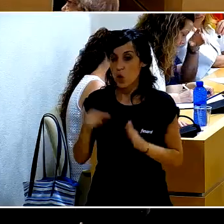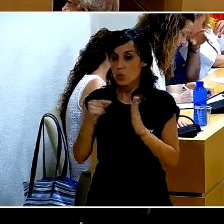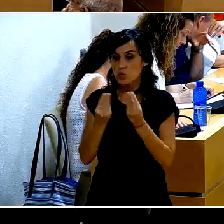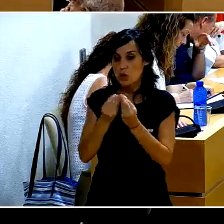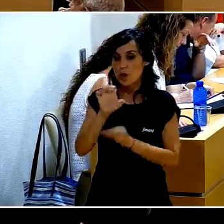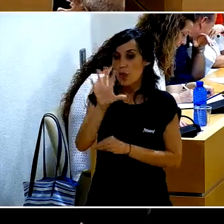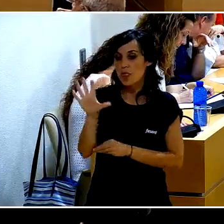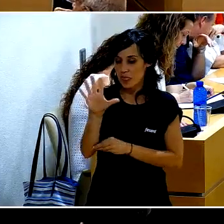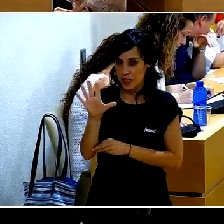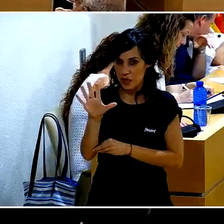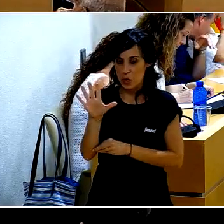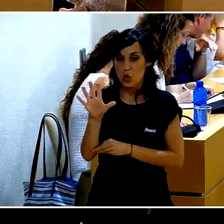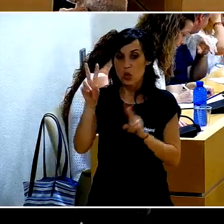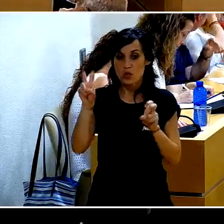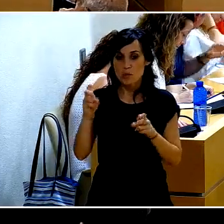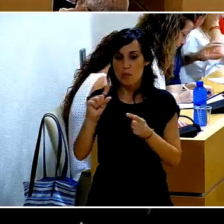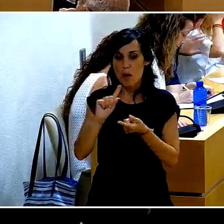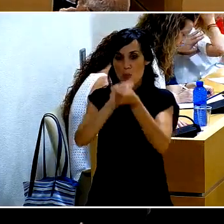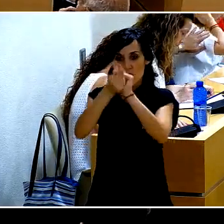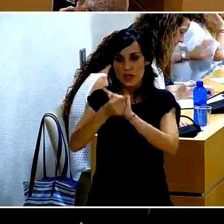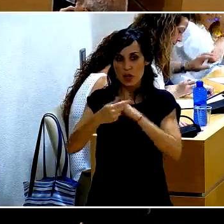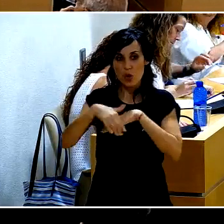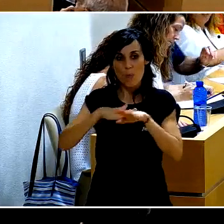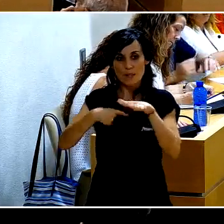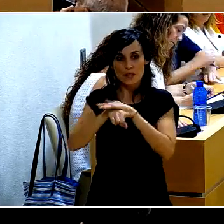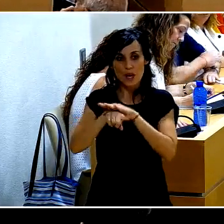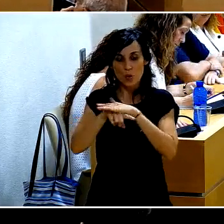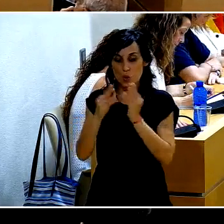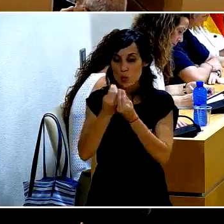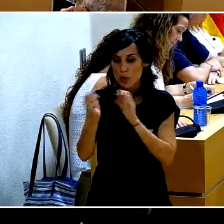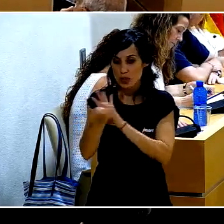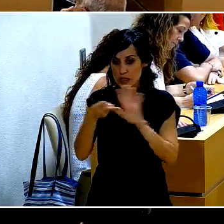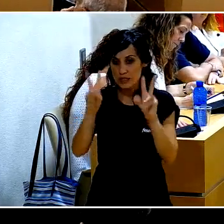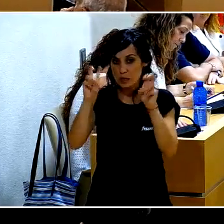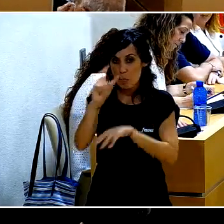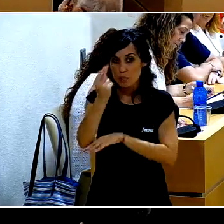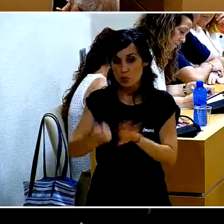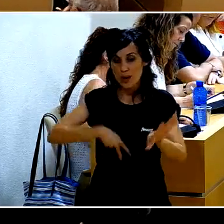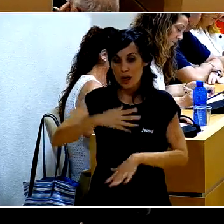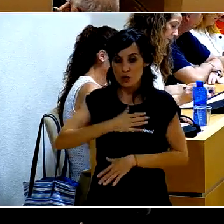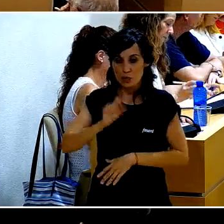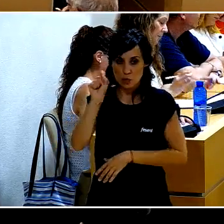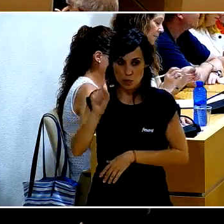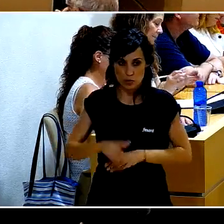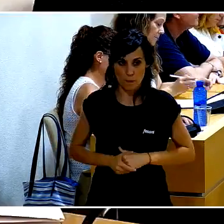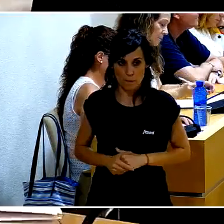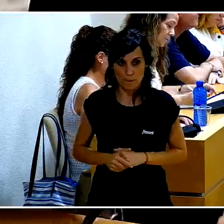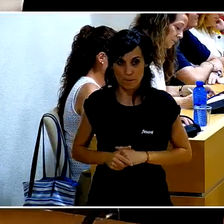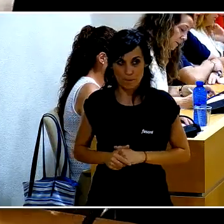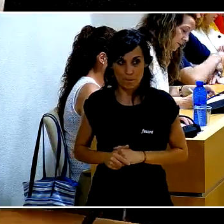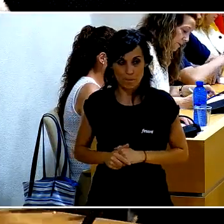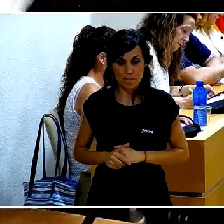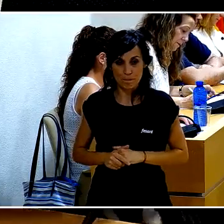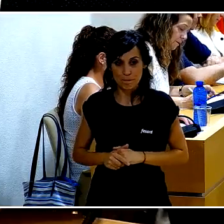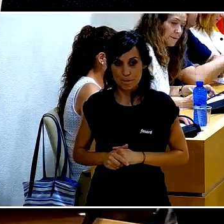és d'Hisenda i Administració General, es tracta de la modificació de la base d'execució número 10 del pressupost general de l'Ajuntament de Paiporta.